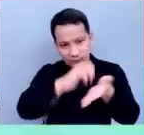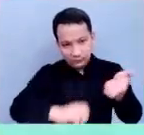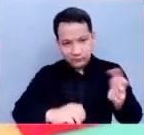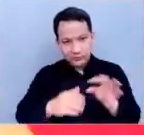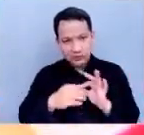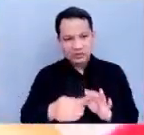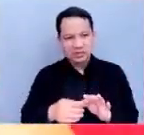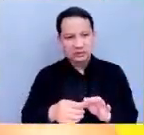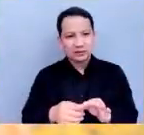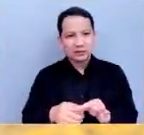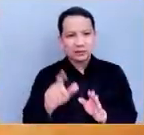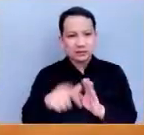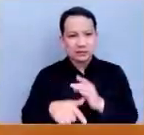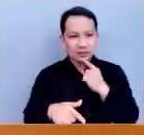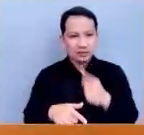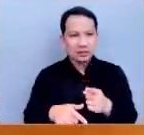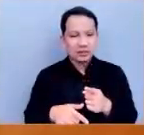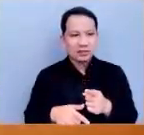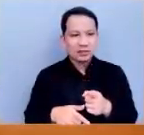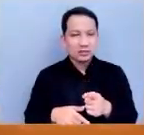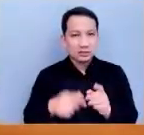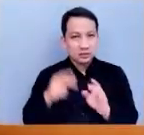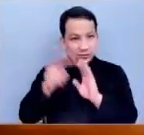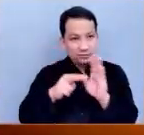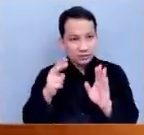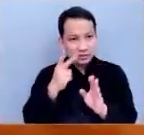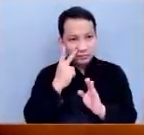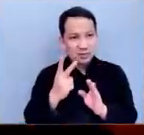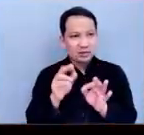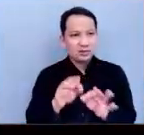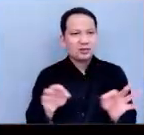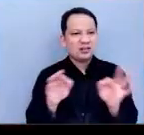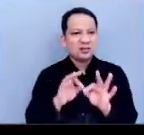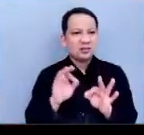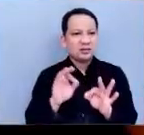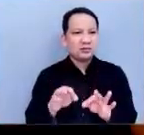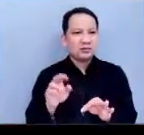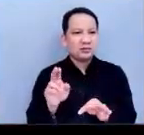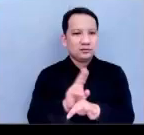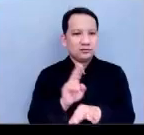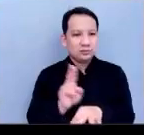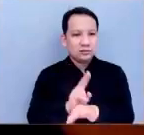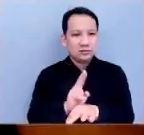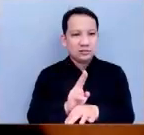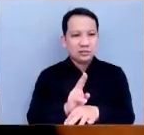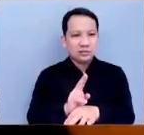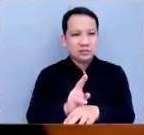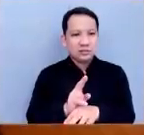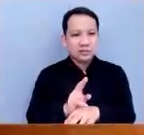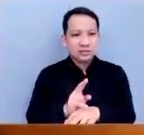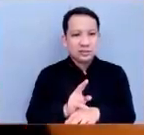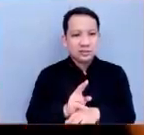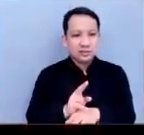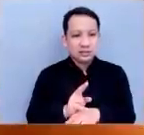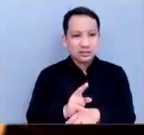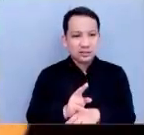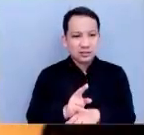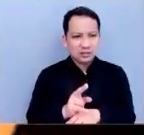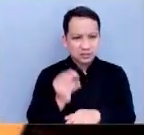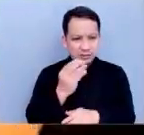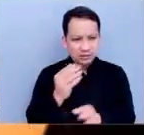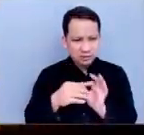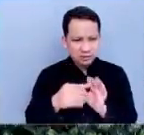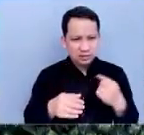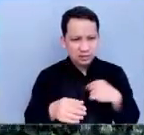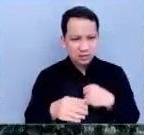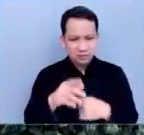yun, sabi nga natin kanina sa ating VTR, ay kinakailangan ay gamitan ng shampoo. No, na yung may permethrin. Kasi, permethrin? Yeah,